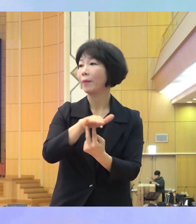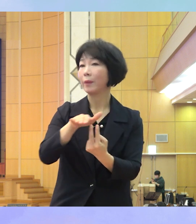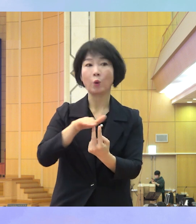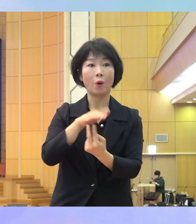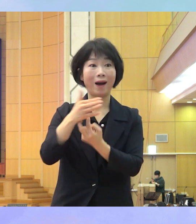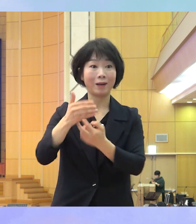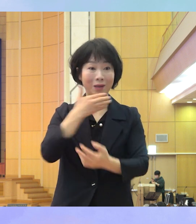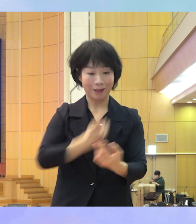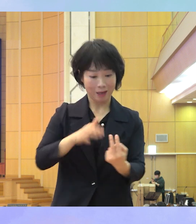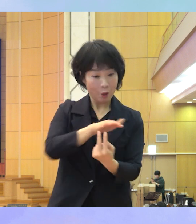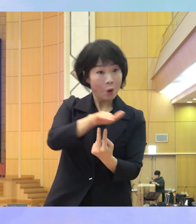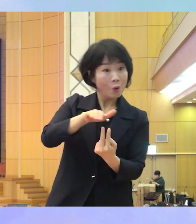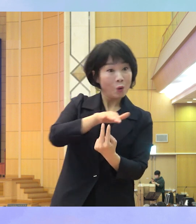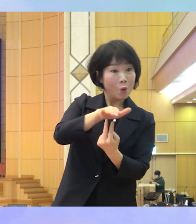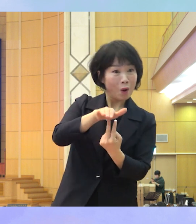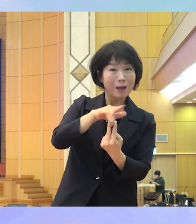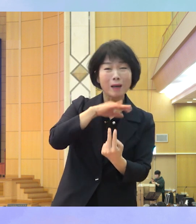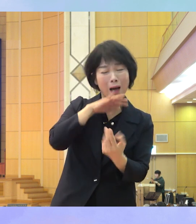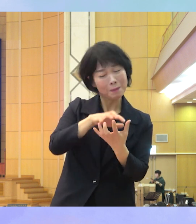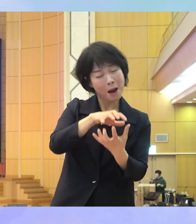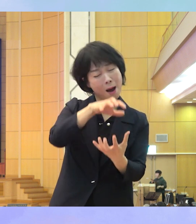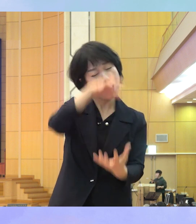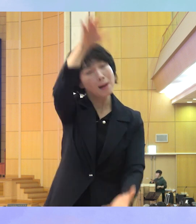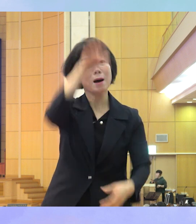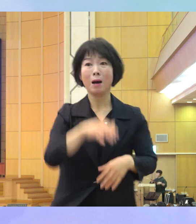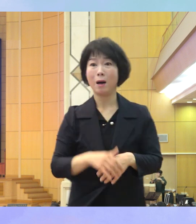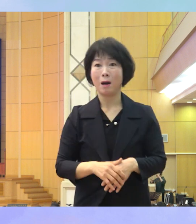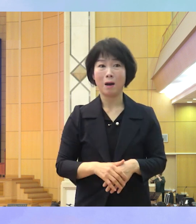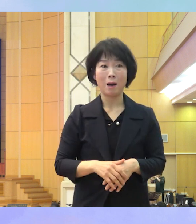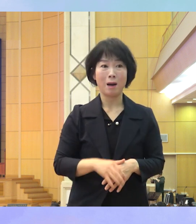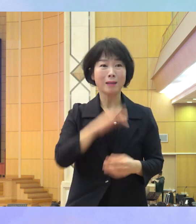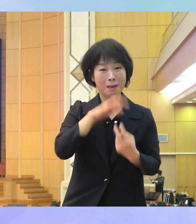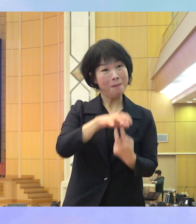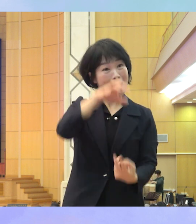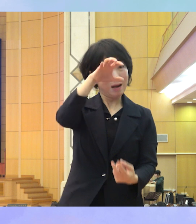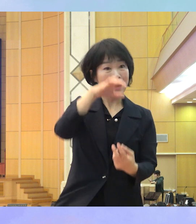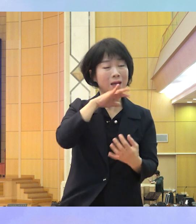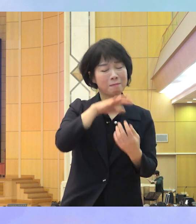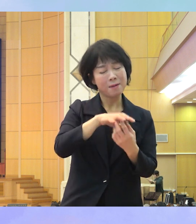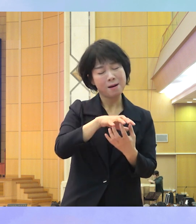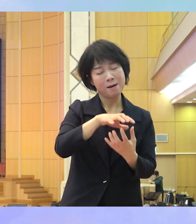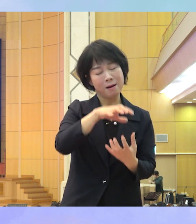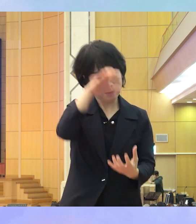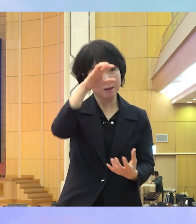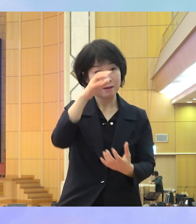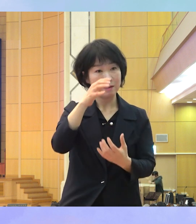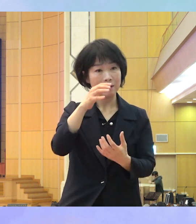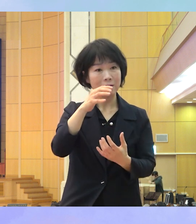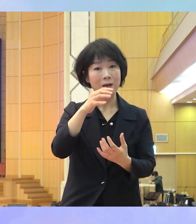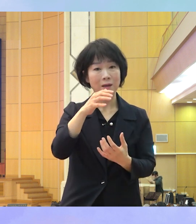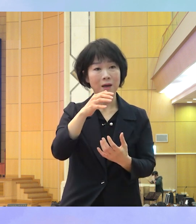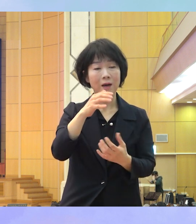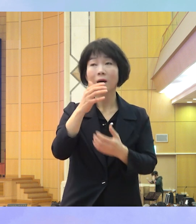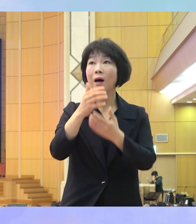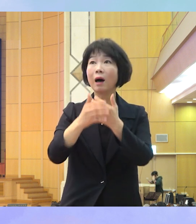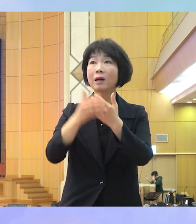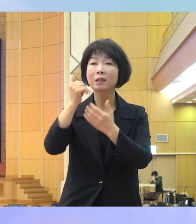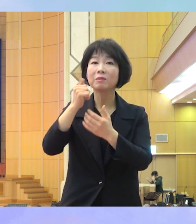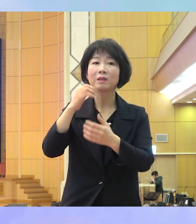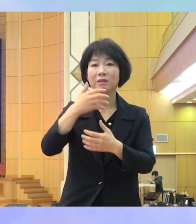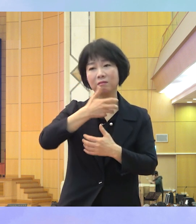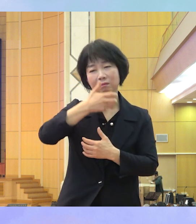반모섬으로 귀양 가서 거기서 나팔 같은 주님의 음성을 들으면서 계시를 받아 기록한 것이